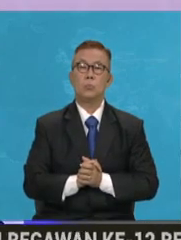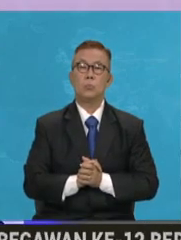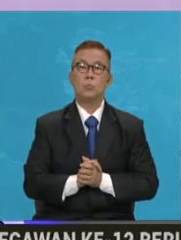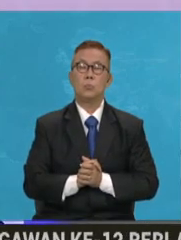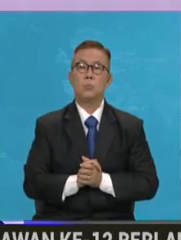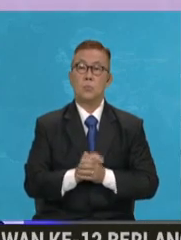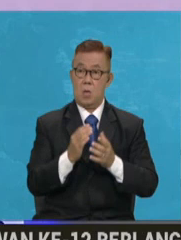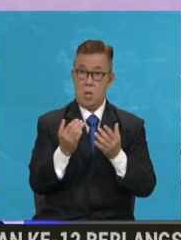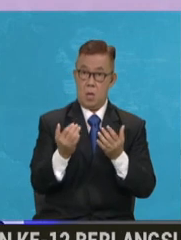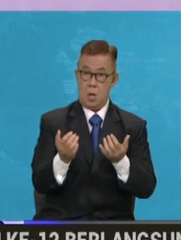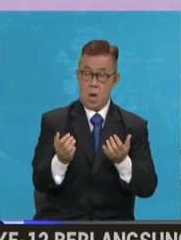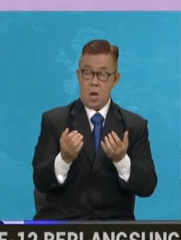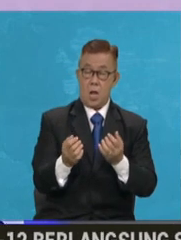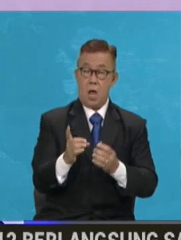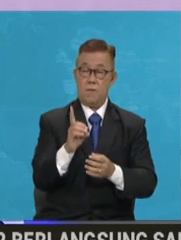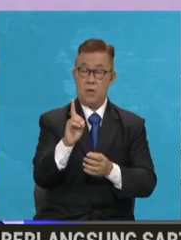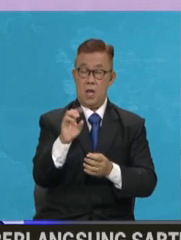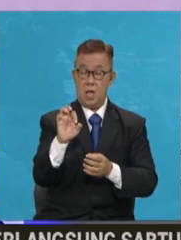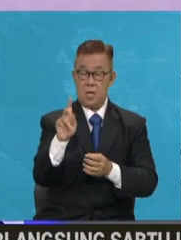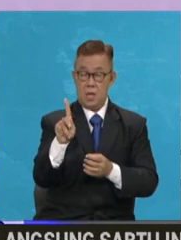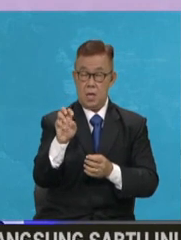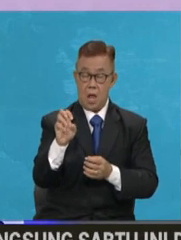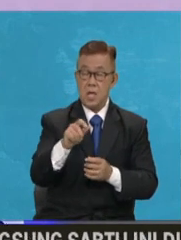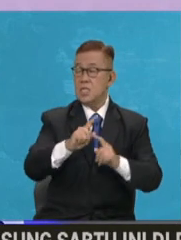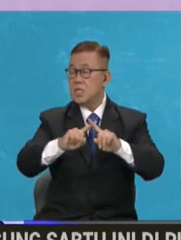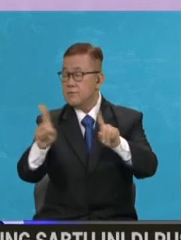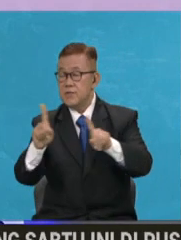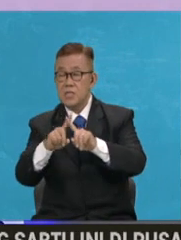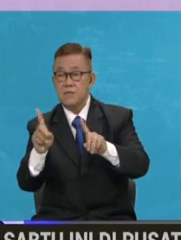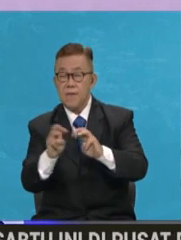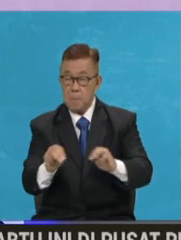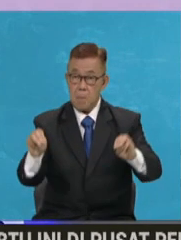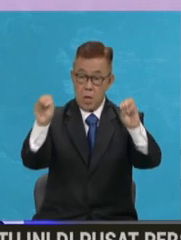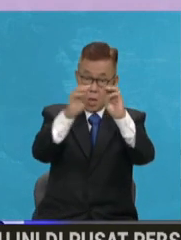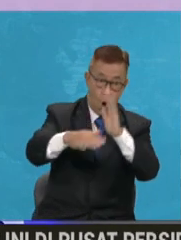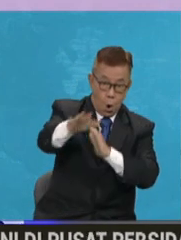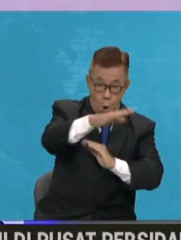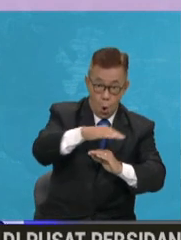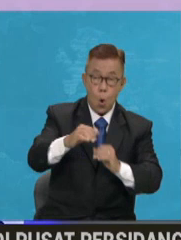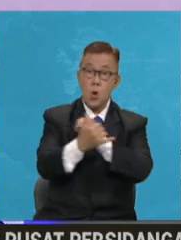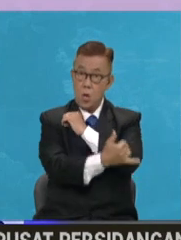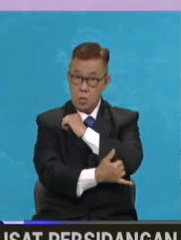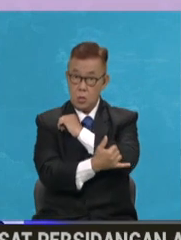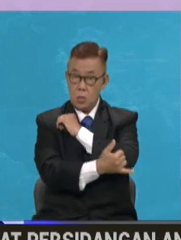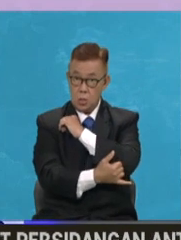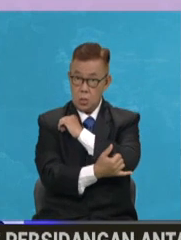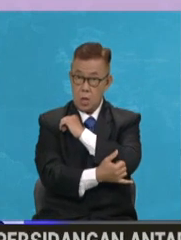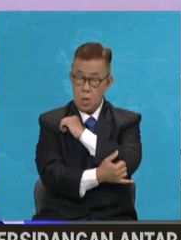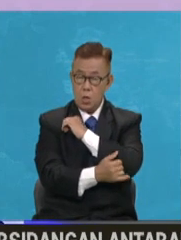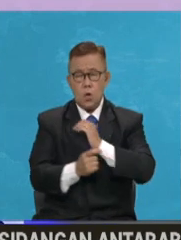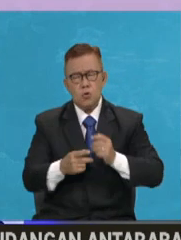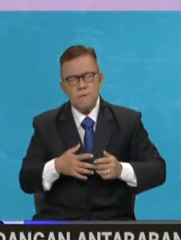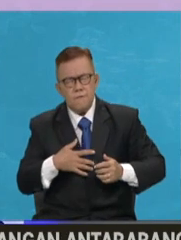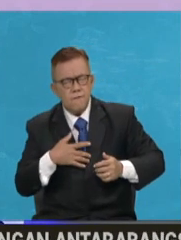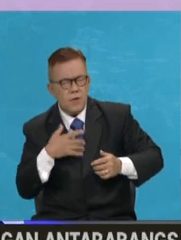lowongan dikirt terus berkumandang di masjid Surau dan Balai ibadat di seluruh negara dalam melahirkan rasa cinta